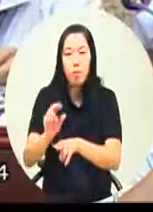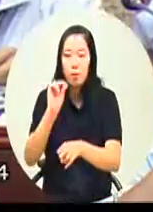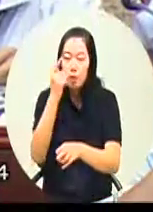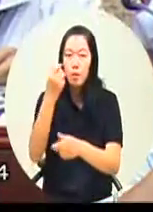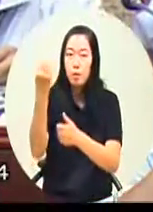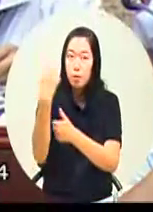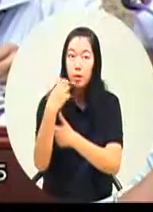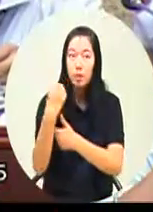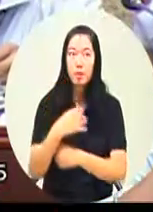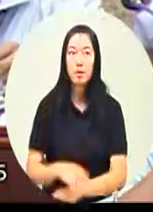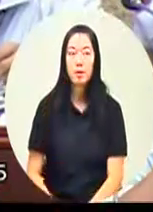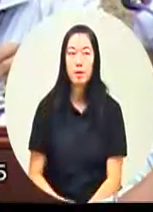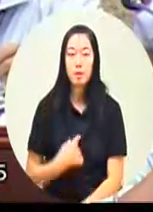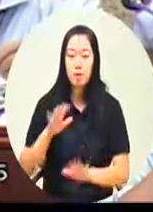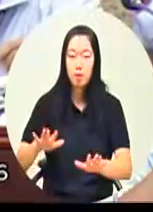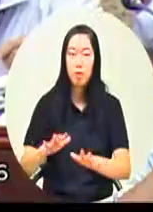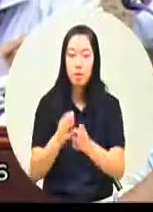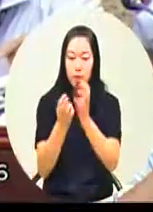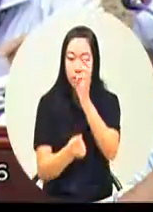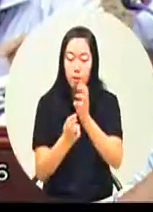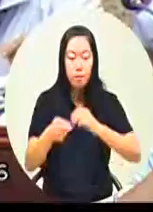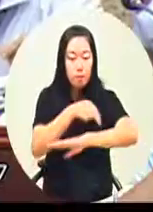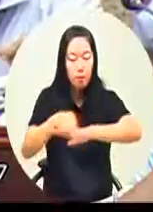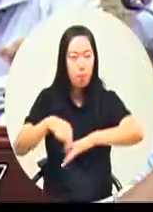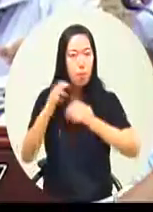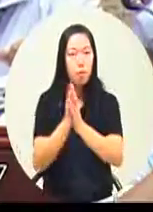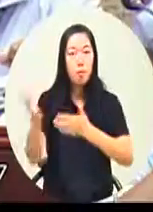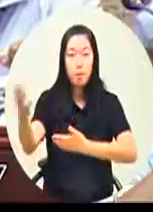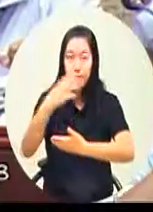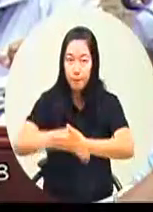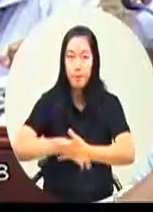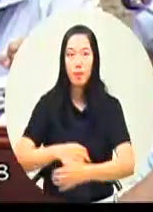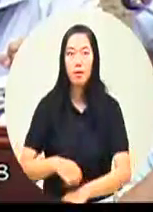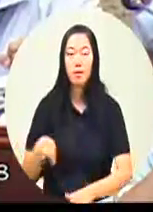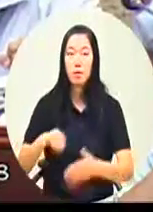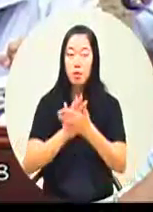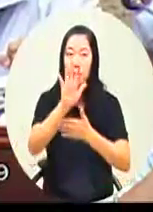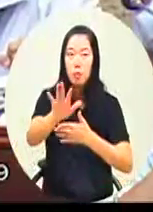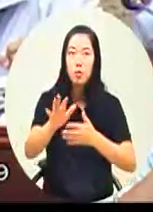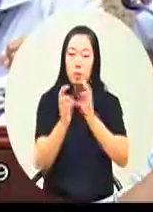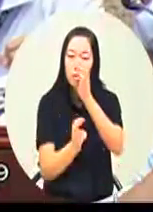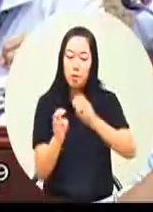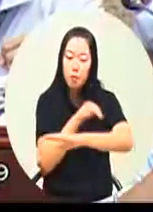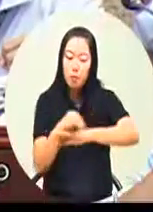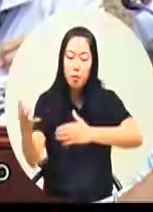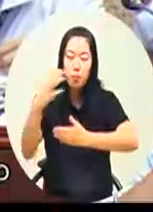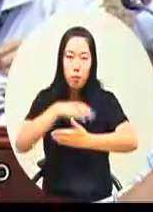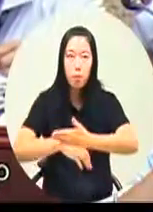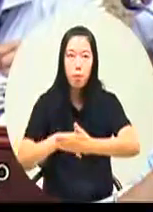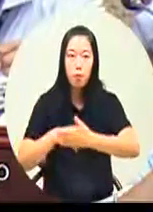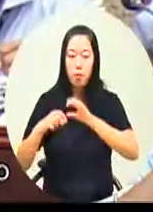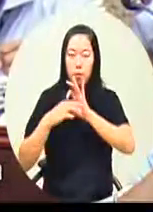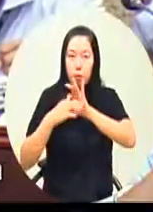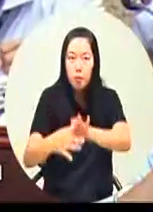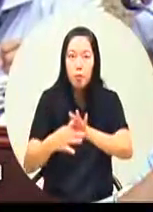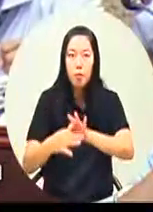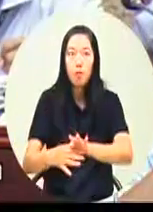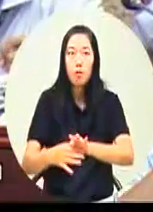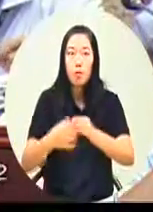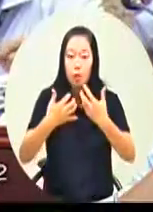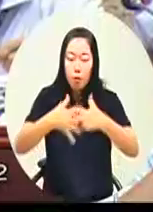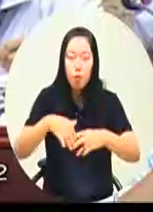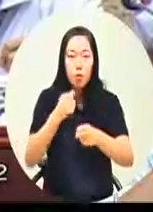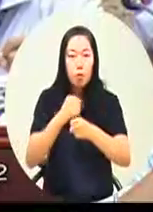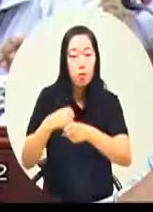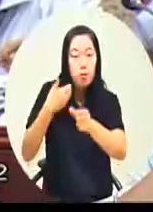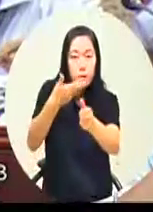引，那这些部分我目前在细设的部分也都把它融入，那所以未来我们在细设的部分针对这些相关永续的转乘设施的提